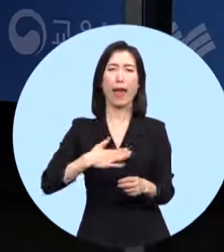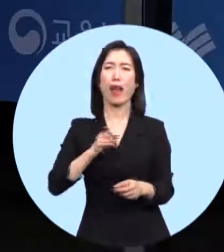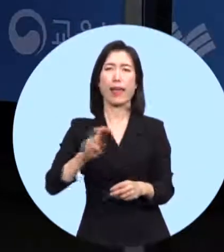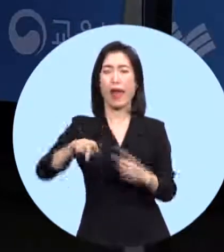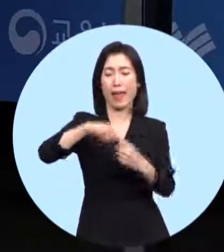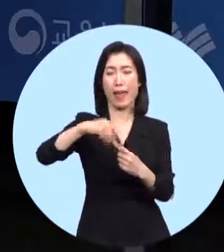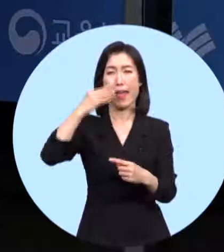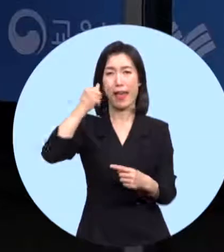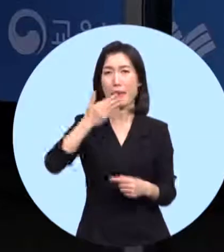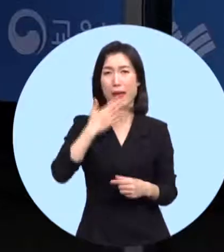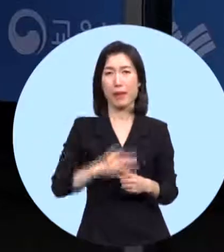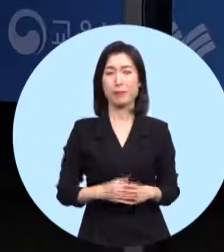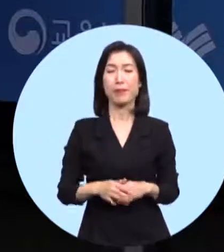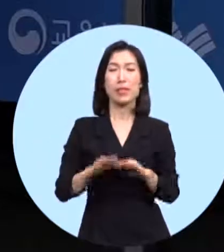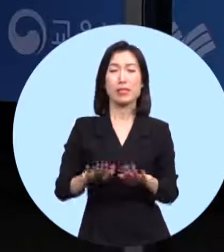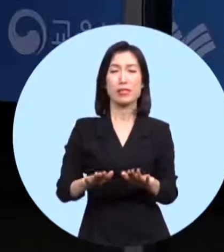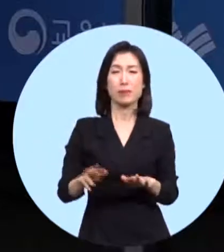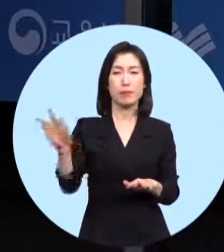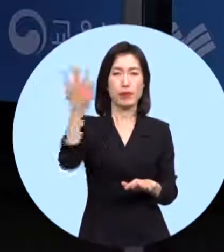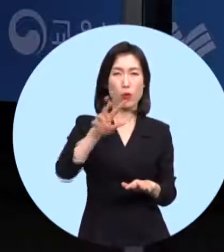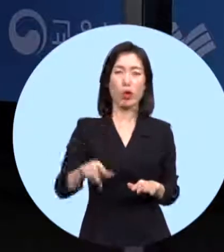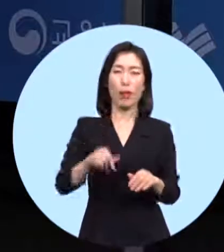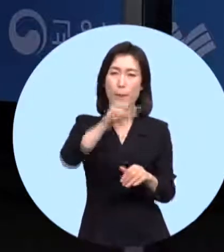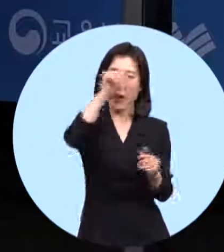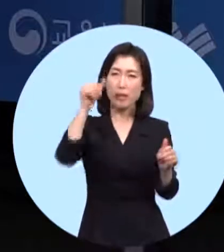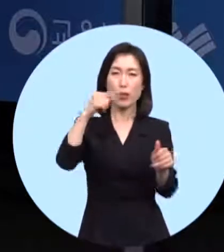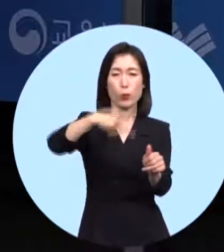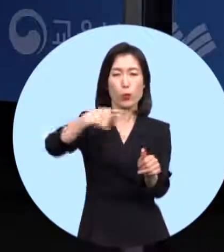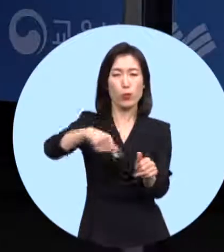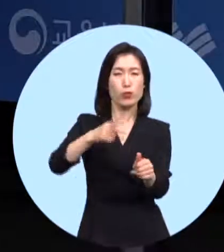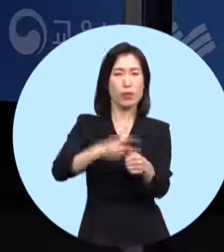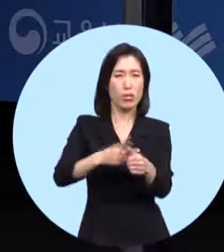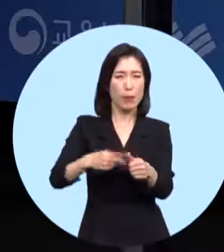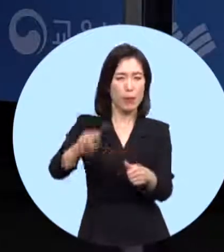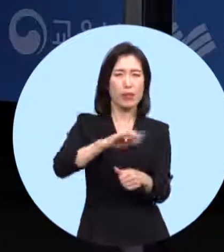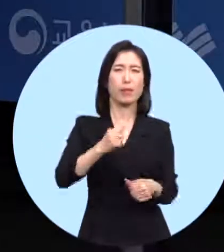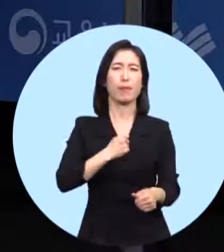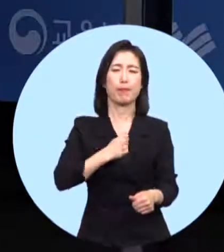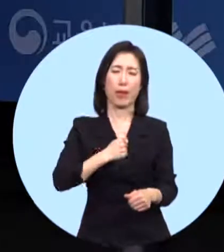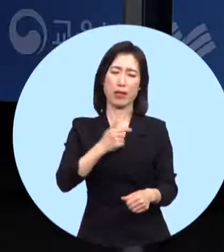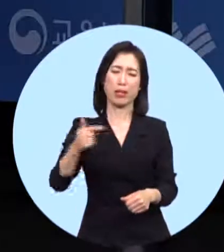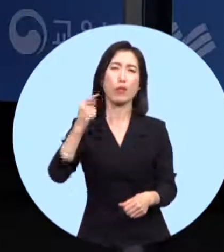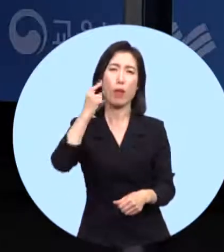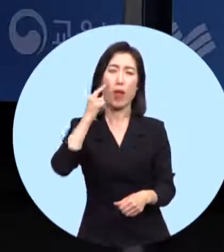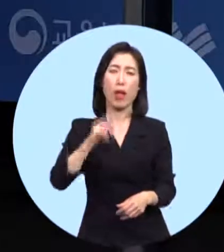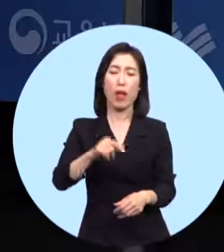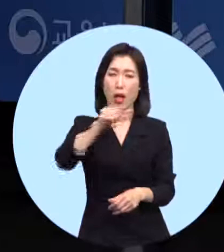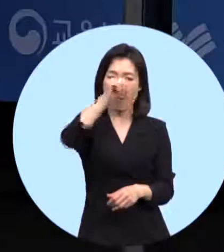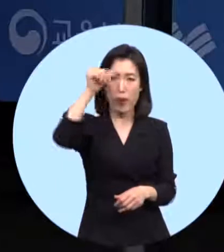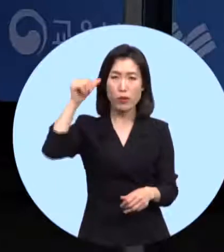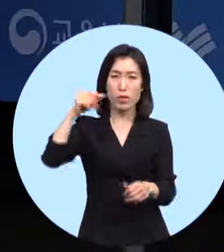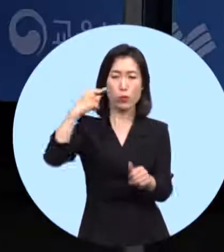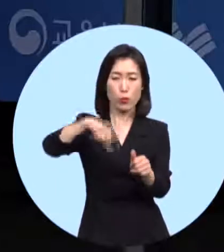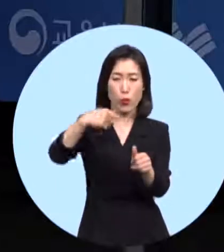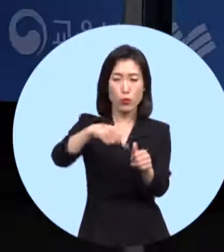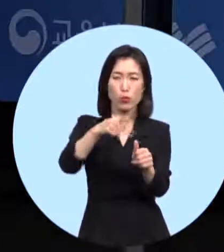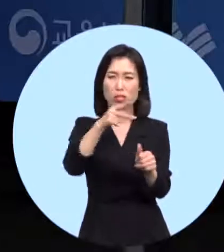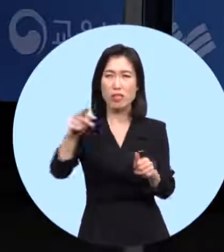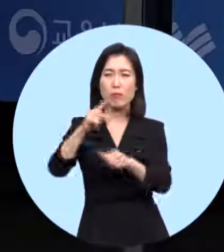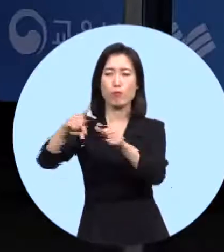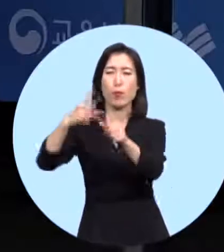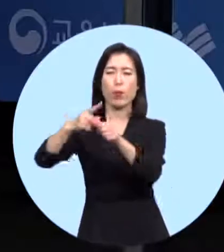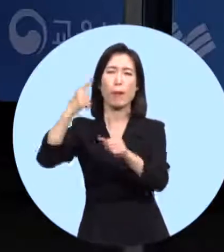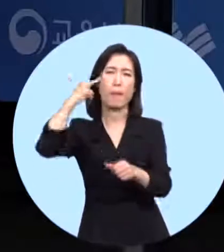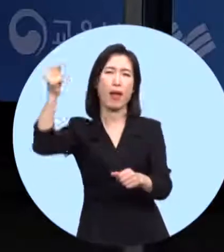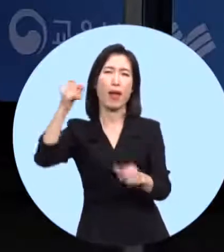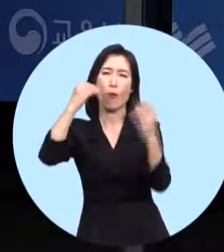지금 평생교육을 하시는 분들이 많은 답답한 중에 하나가 평생교육을 프로그램으로 이해한다. 평생교육을